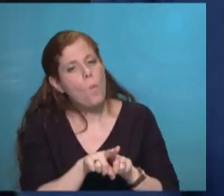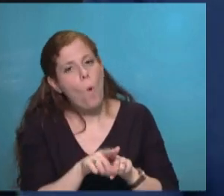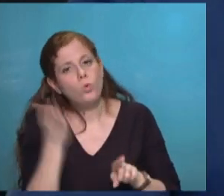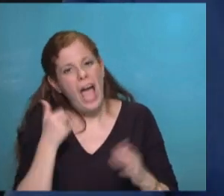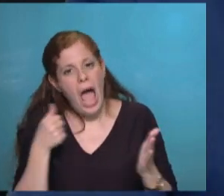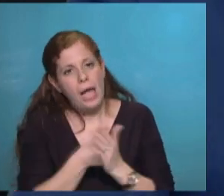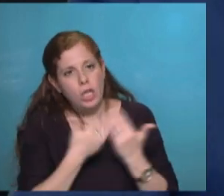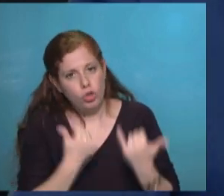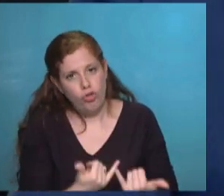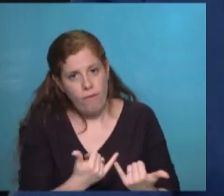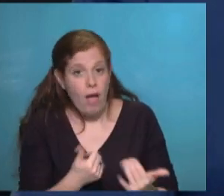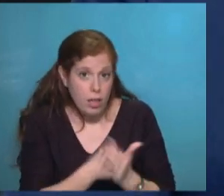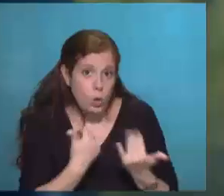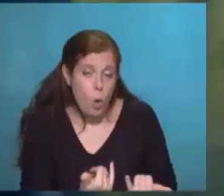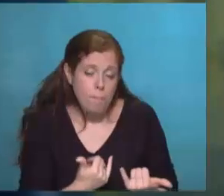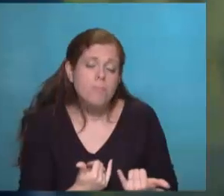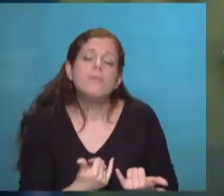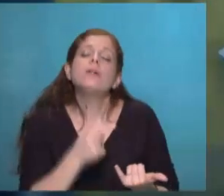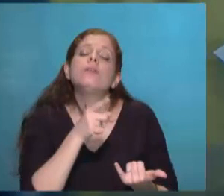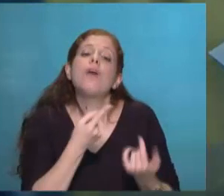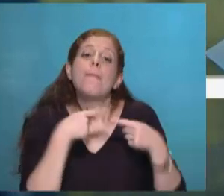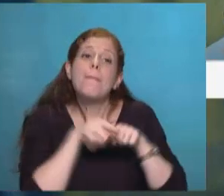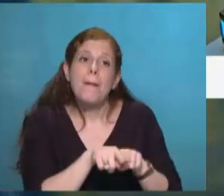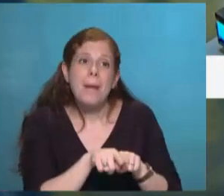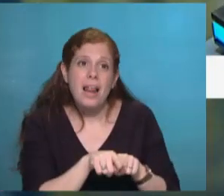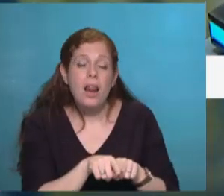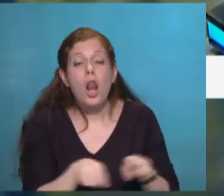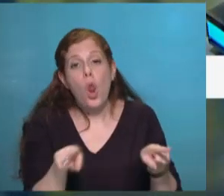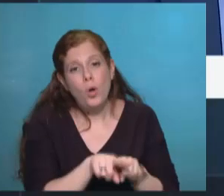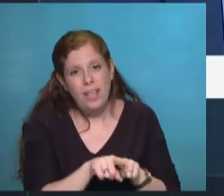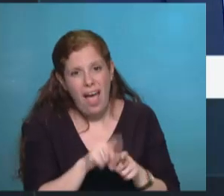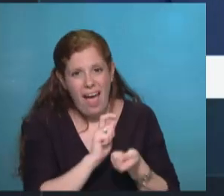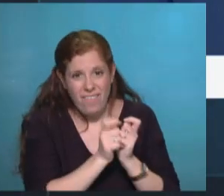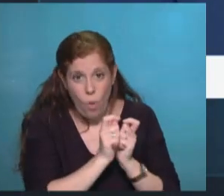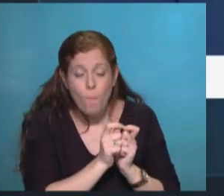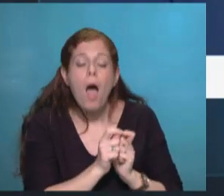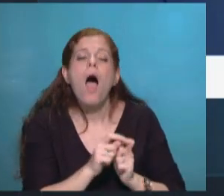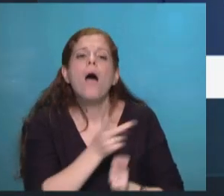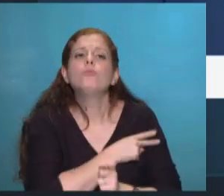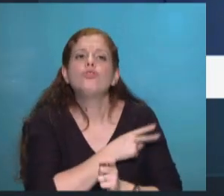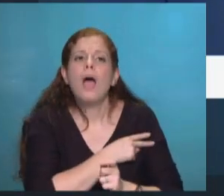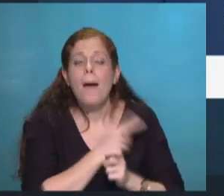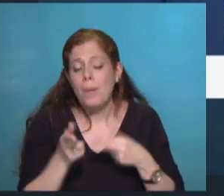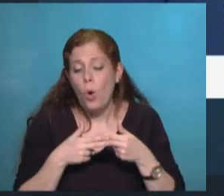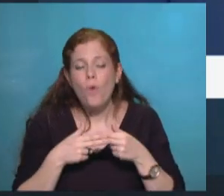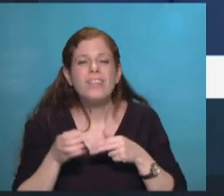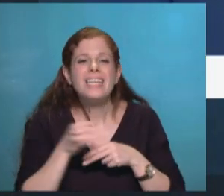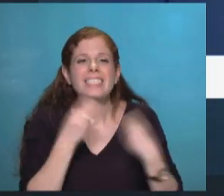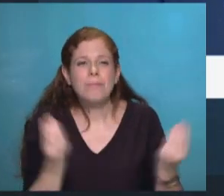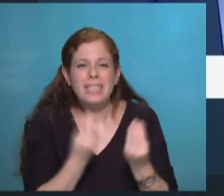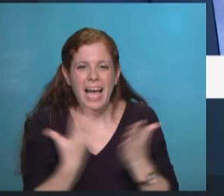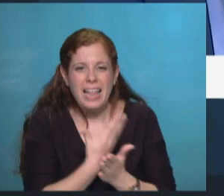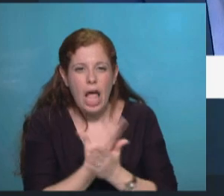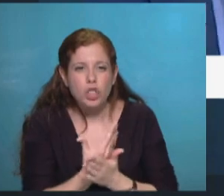עכשיו, עד היום. ונקודה נוספת, במקביל ליישום אותה רפורמה, המשטרה תכניס בקרוב אמצעי חדש לניידות